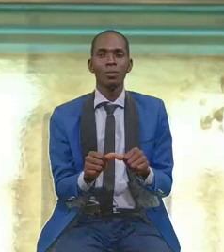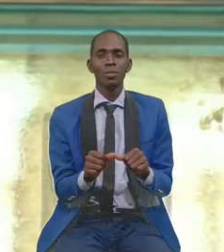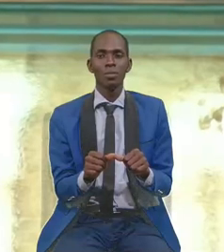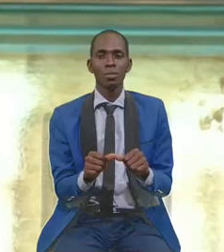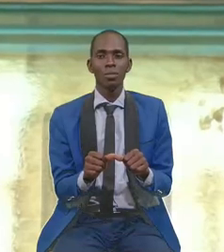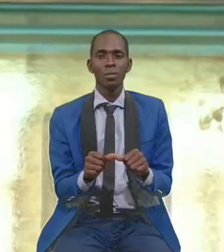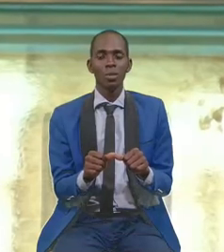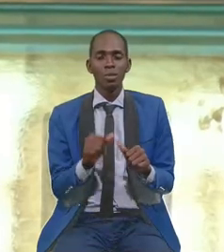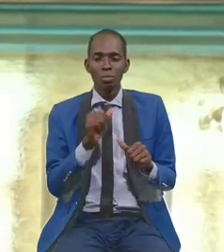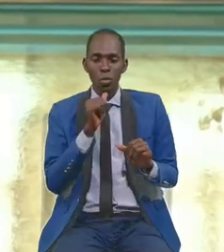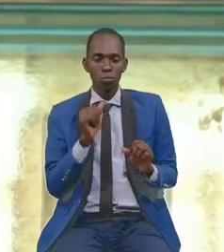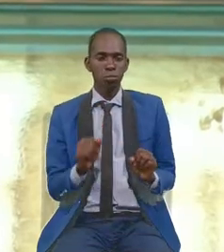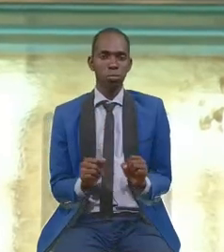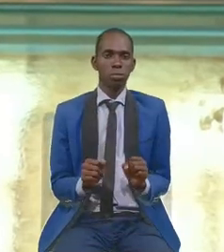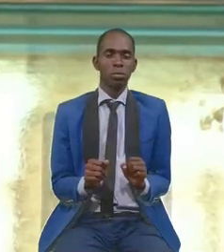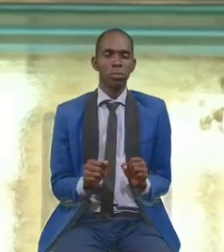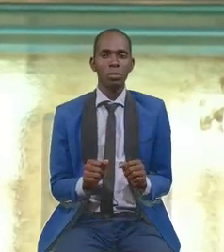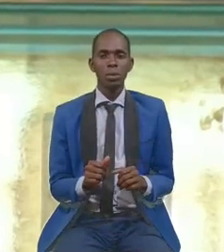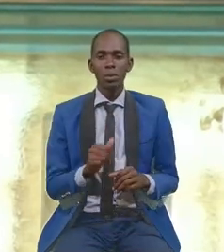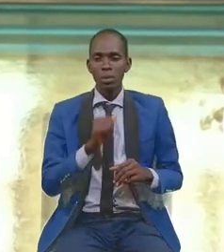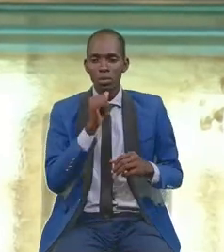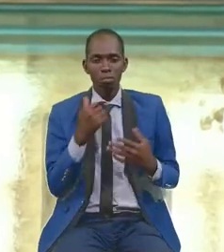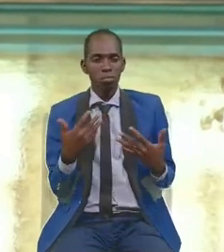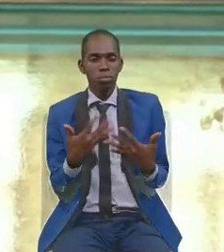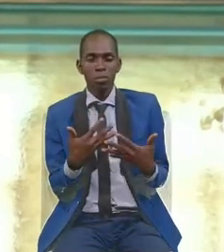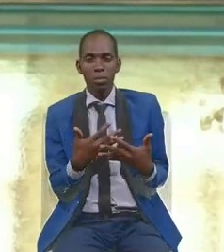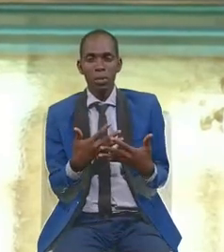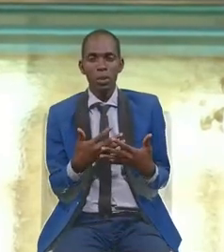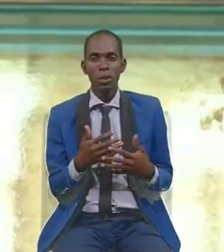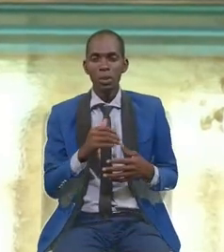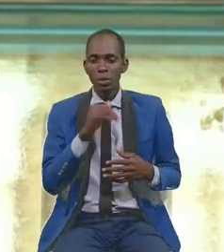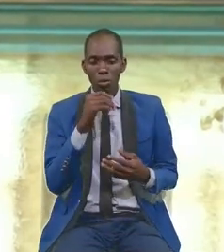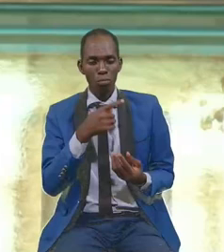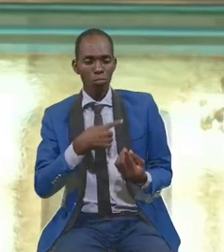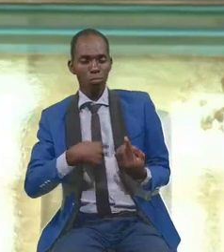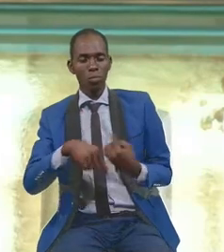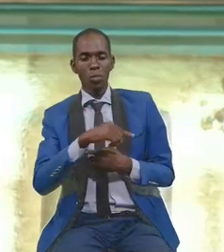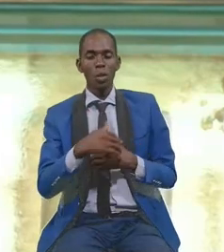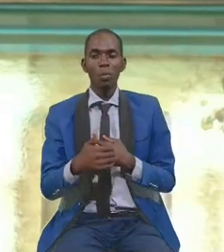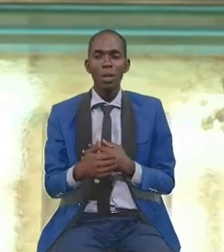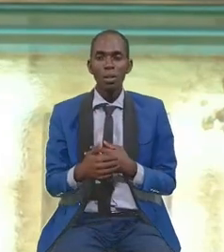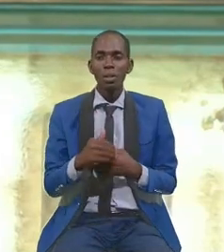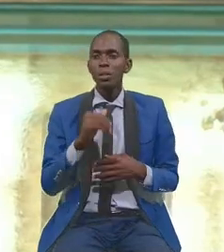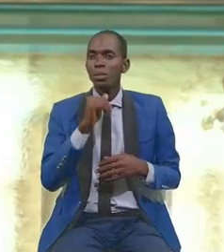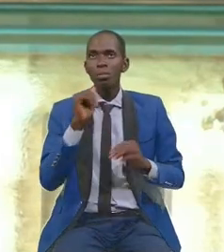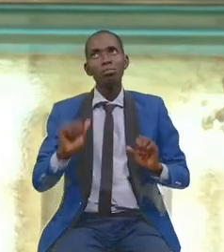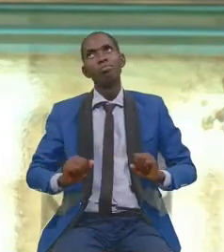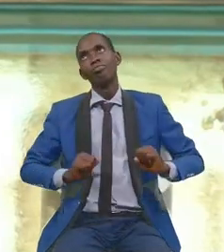et non s'ébranler, et non trembler, et